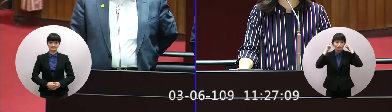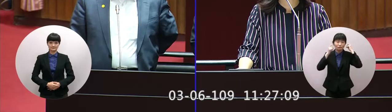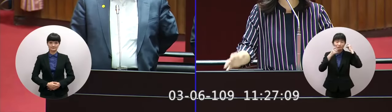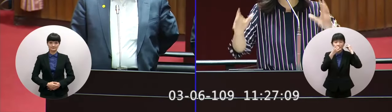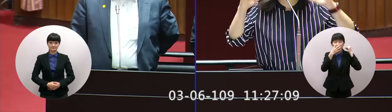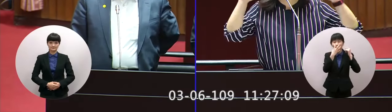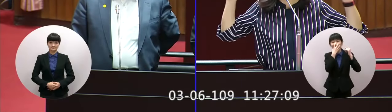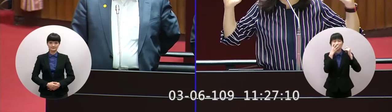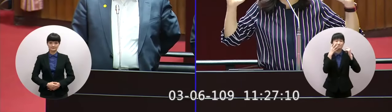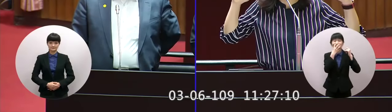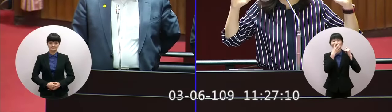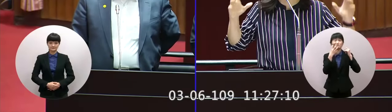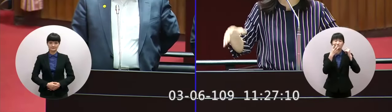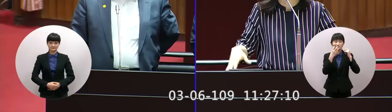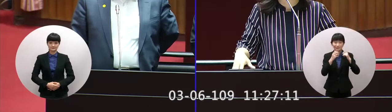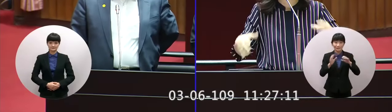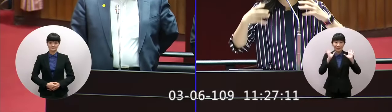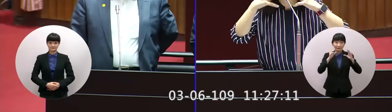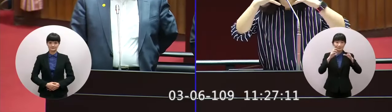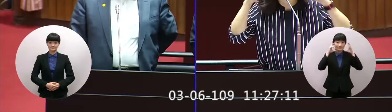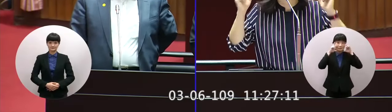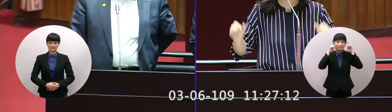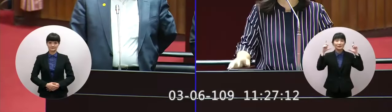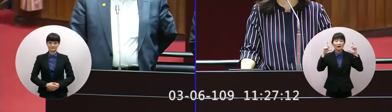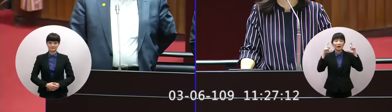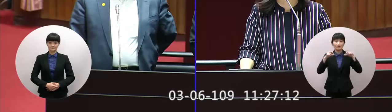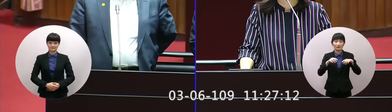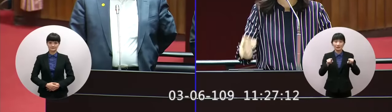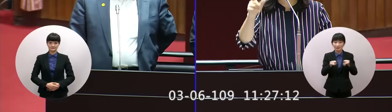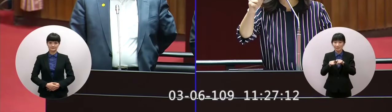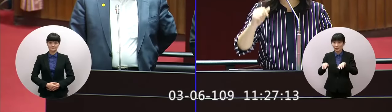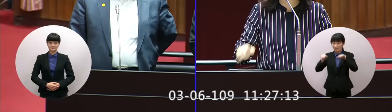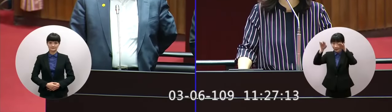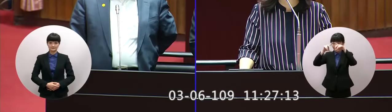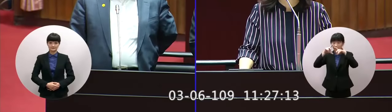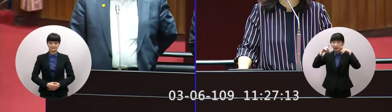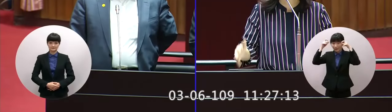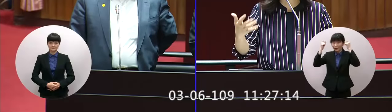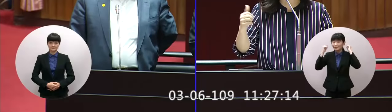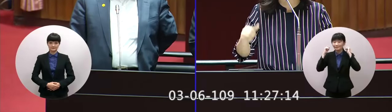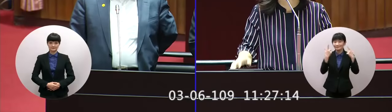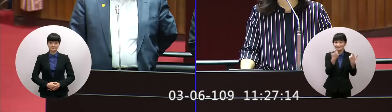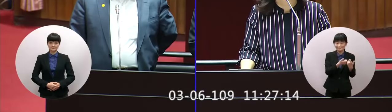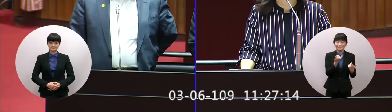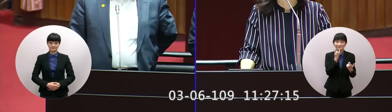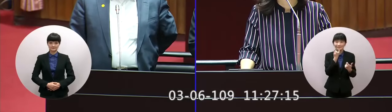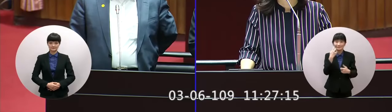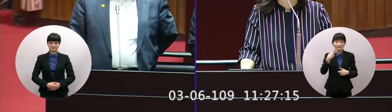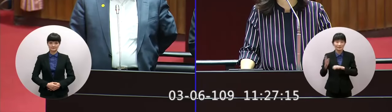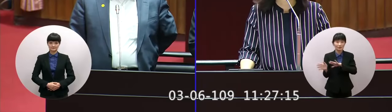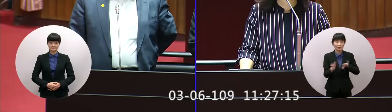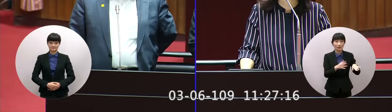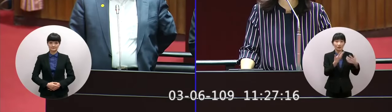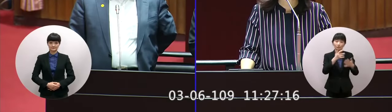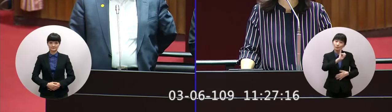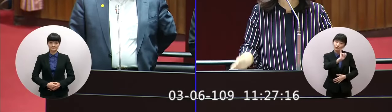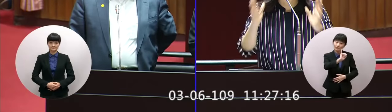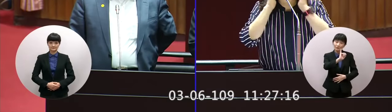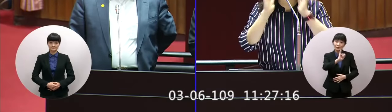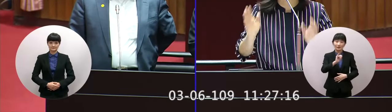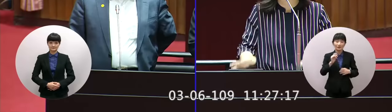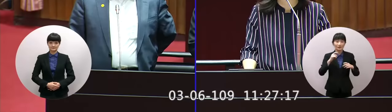了了，因为他比较大儿童，他要戴成人口罩。另外呢，很多女性其实